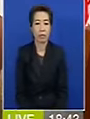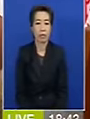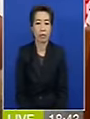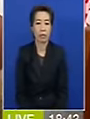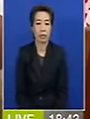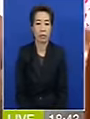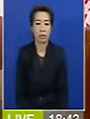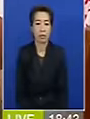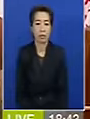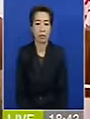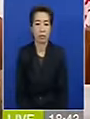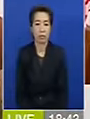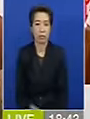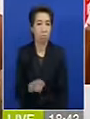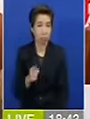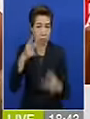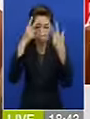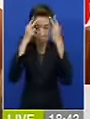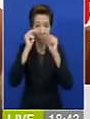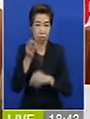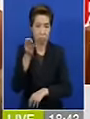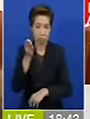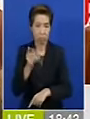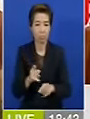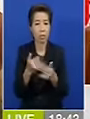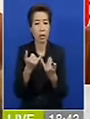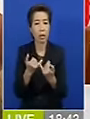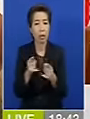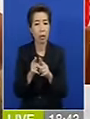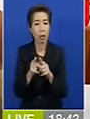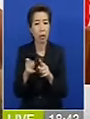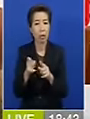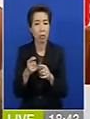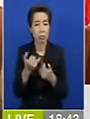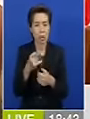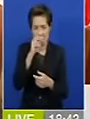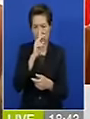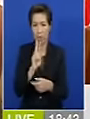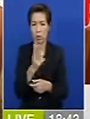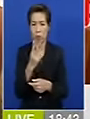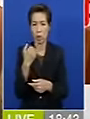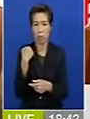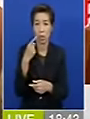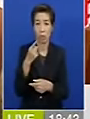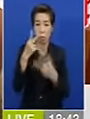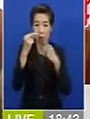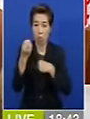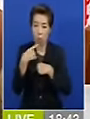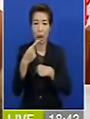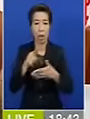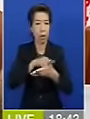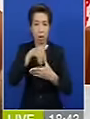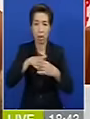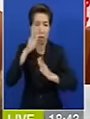ได้ก็ตัวท่านเนี่ยนะครับก็ยังอยู่ในสภาพ 2ความคิดเห็นอยู่ว่าท่านบอกว่าไม่ล้มแน่